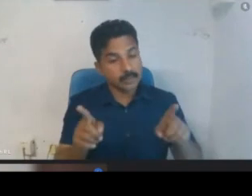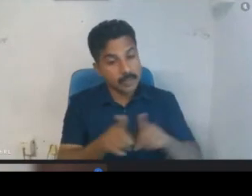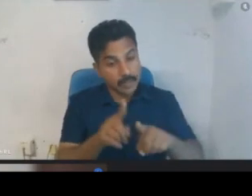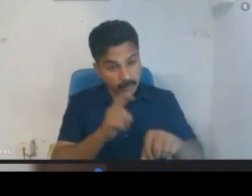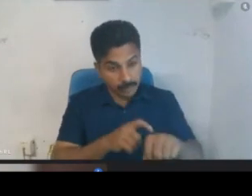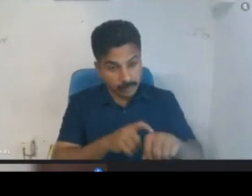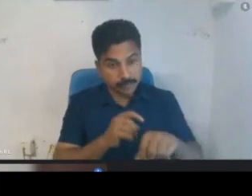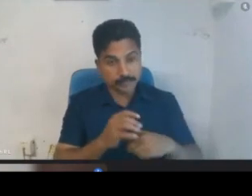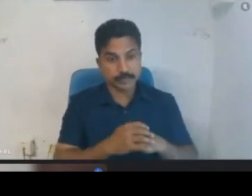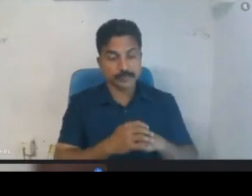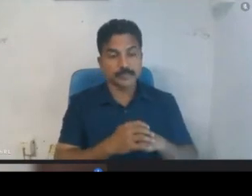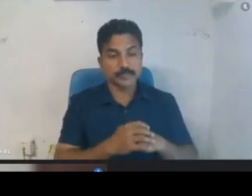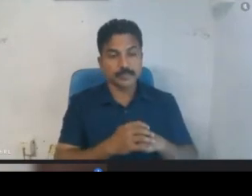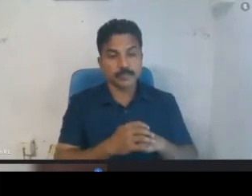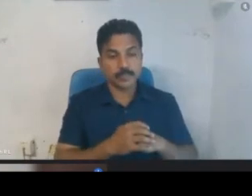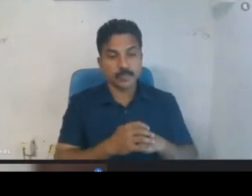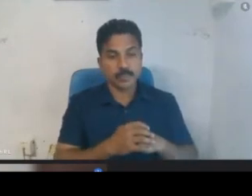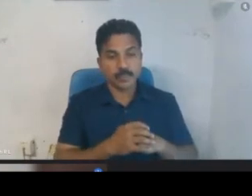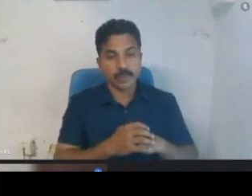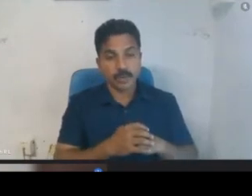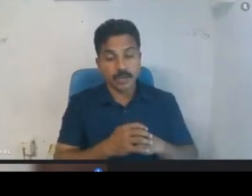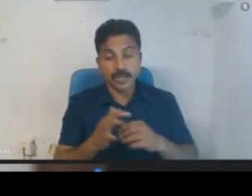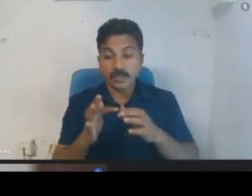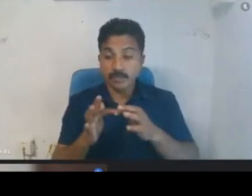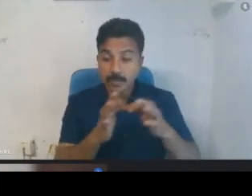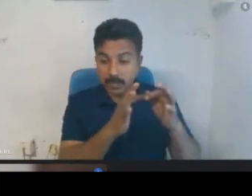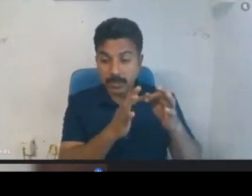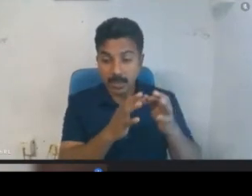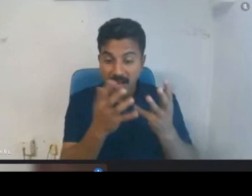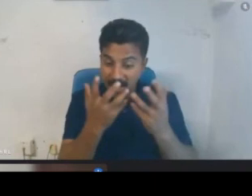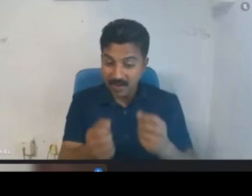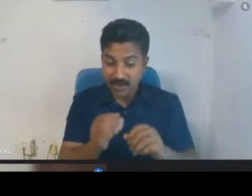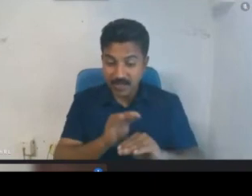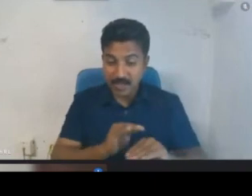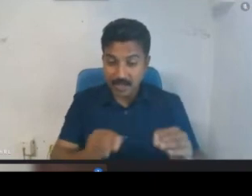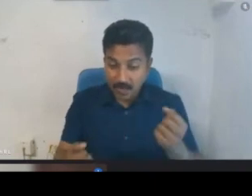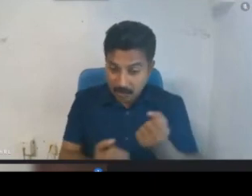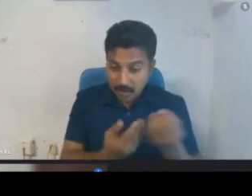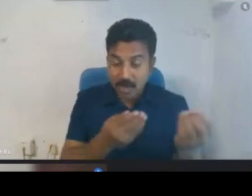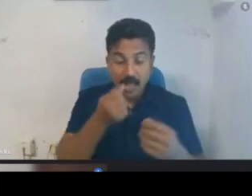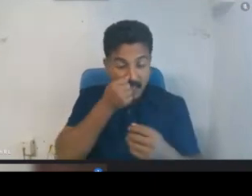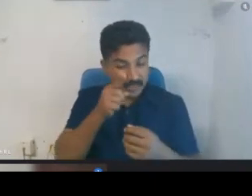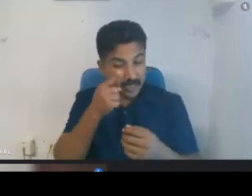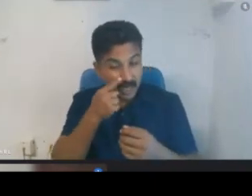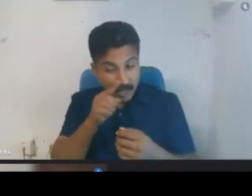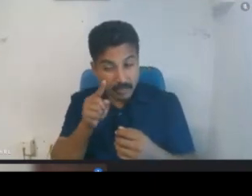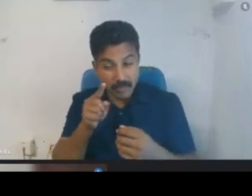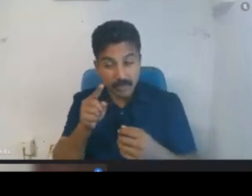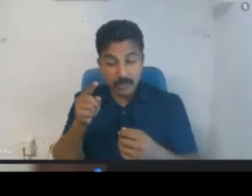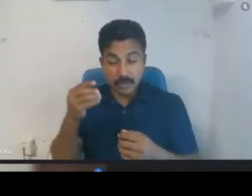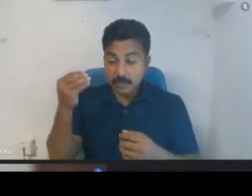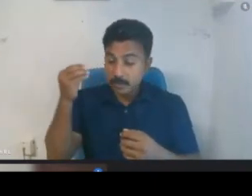അതുപോലെ തന്നെ ഈ പ്രത്യേക ആവശ്യങ്ങളുള്ള ഈ കുട്ടികളുടെ മാതാപിതാക്കൾക്ക്